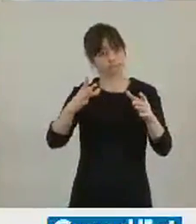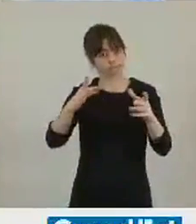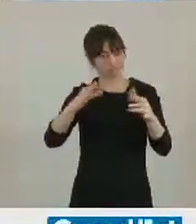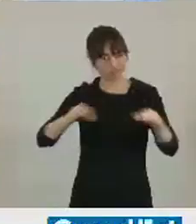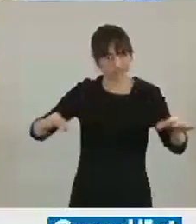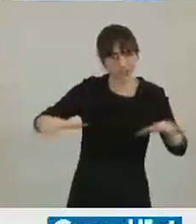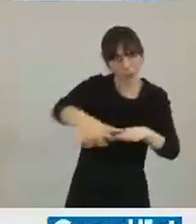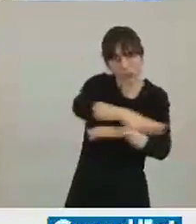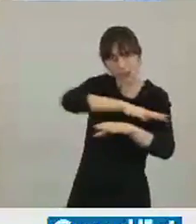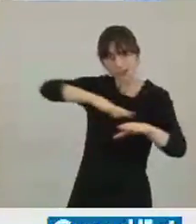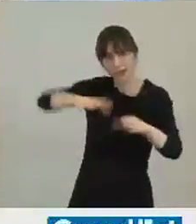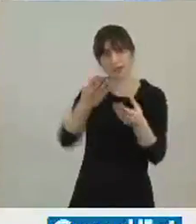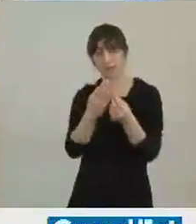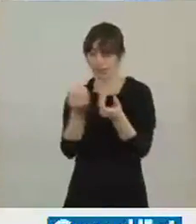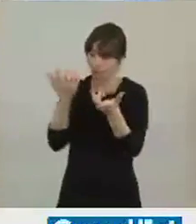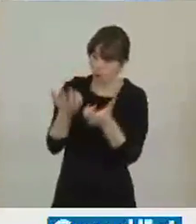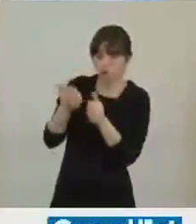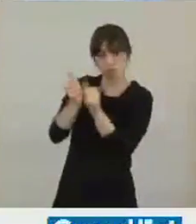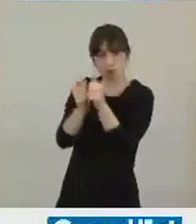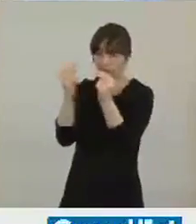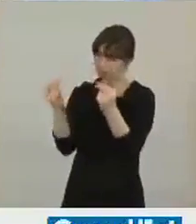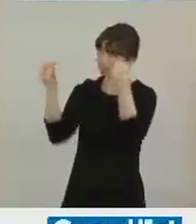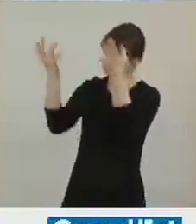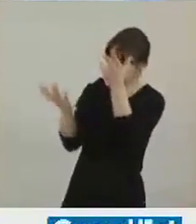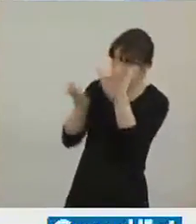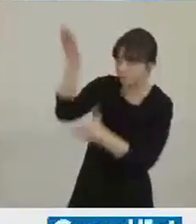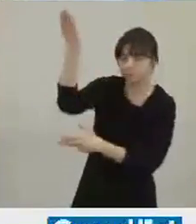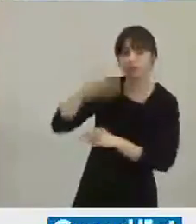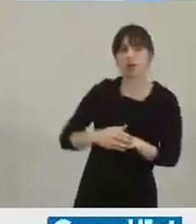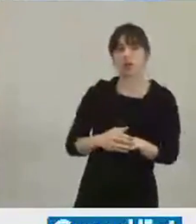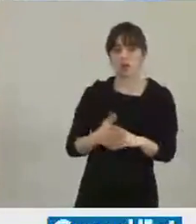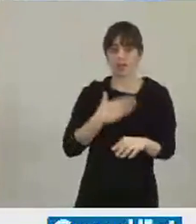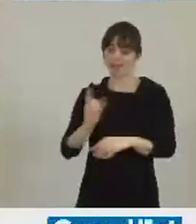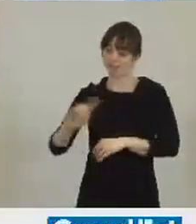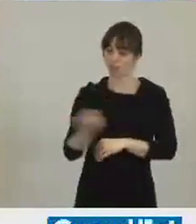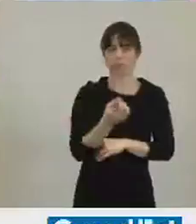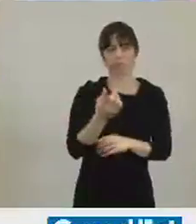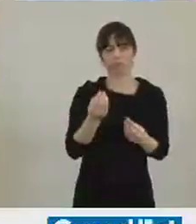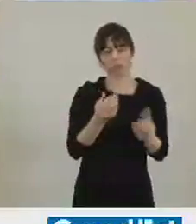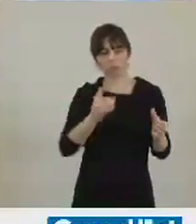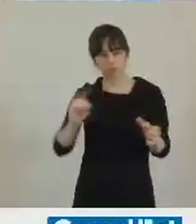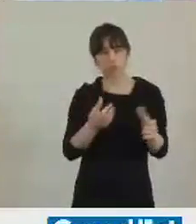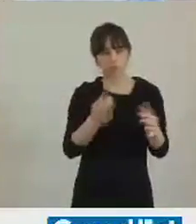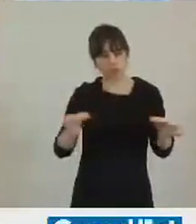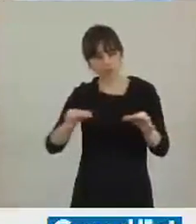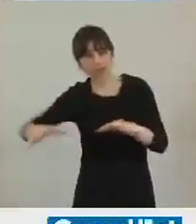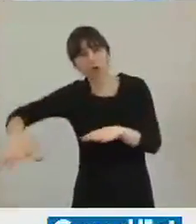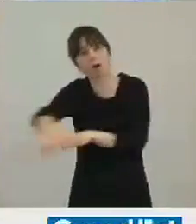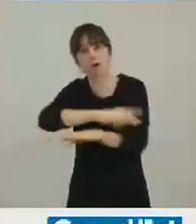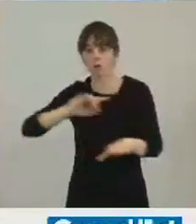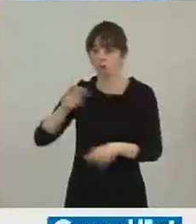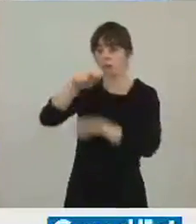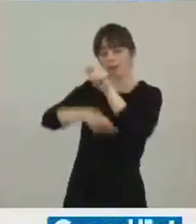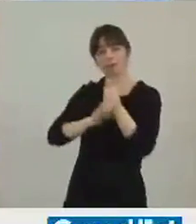sportive revendiquée, permettra à tous les territoires, à tous les pratiquants de s'y retrouver, quelle que